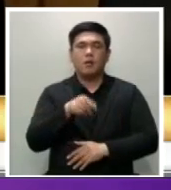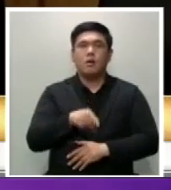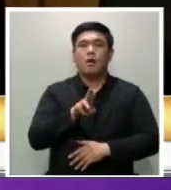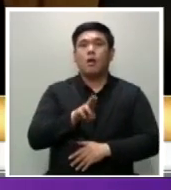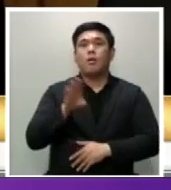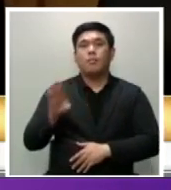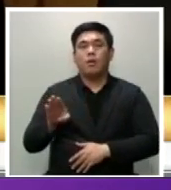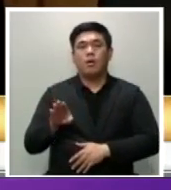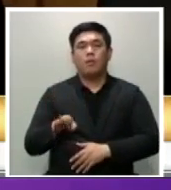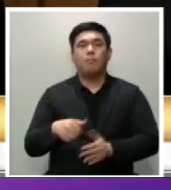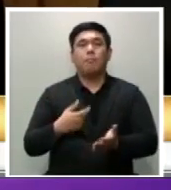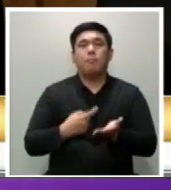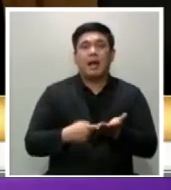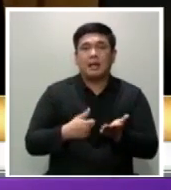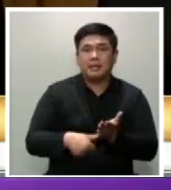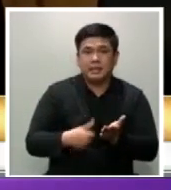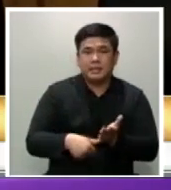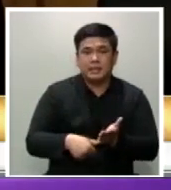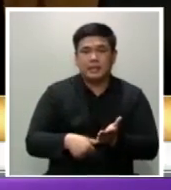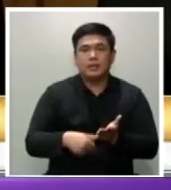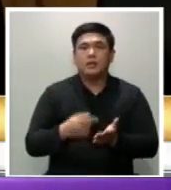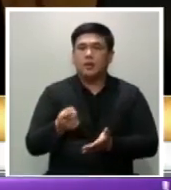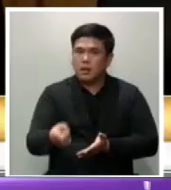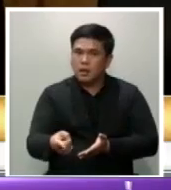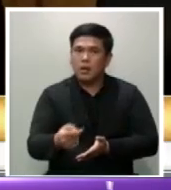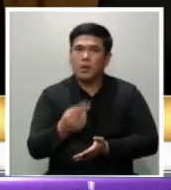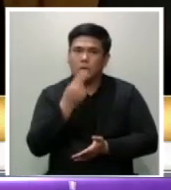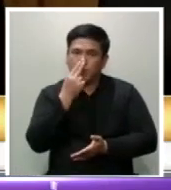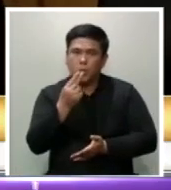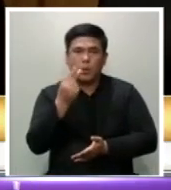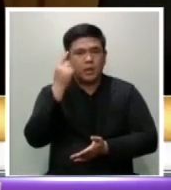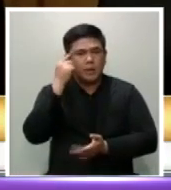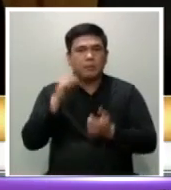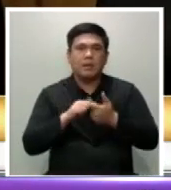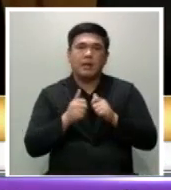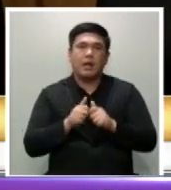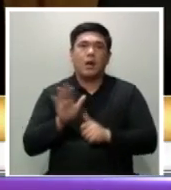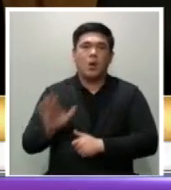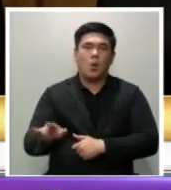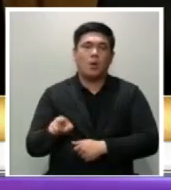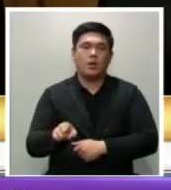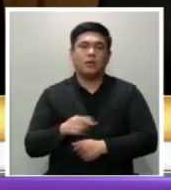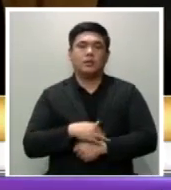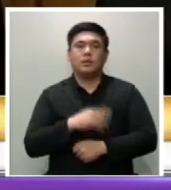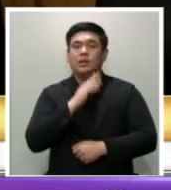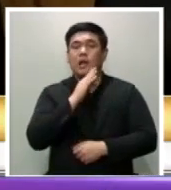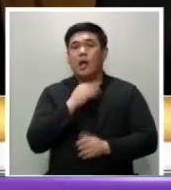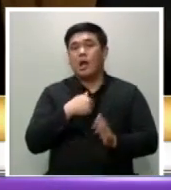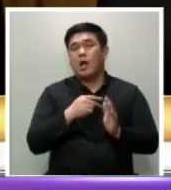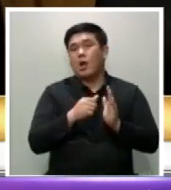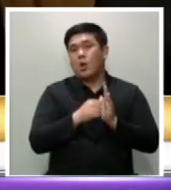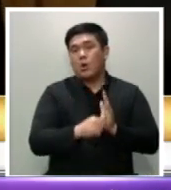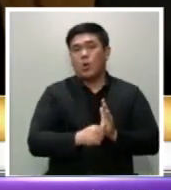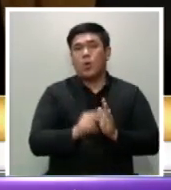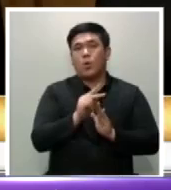าษีสรรพสามิตตรงนั้นต่างหากที่อาจจะเป็นต้นต่อปัญหาแต่กฎหมายภาษีสรรพส